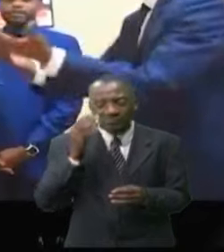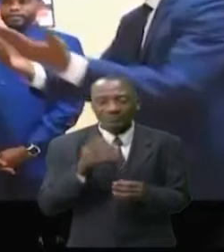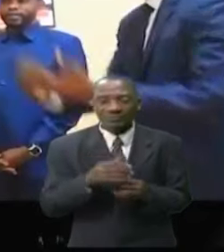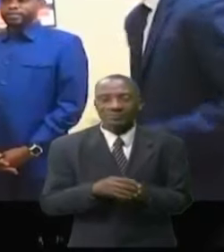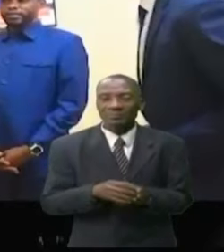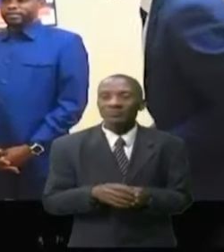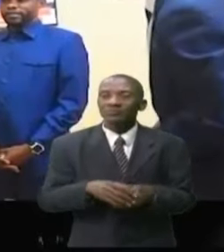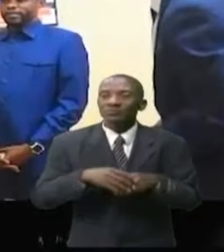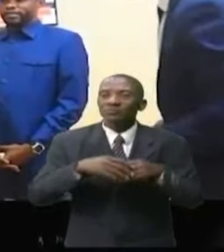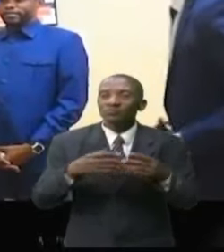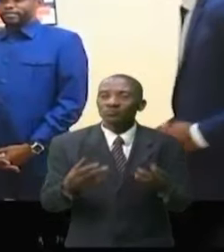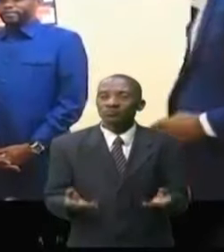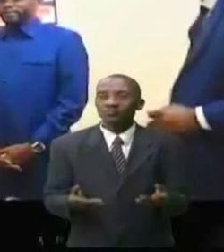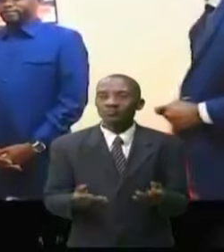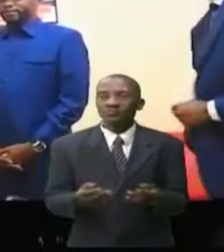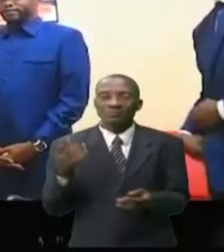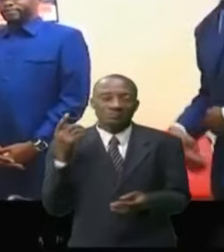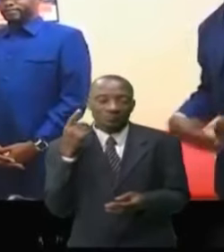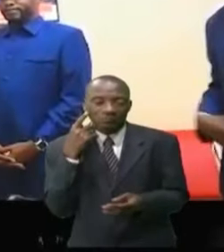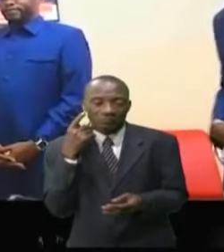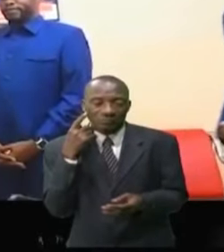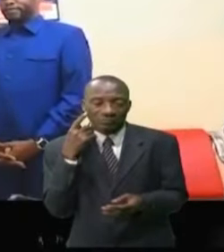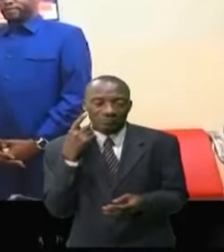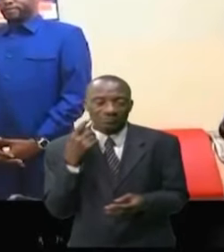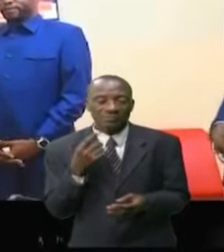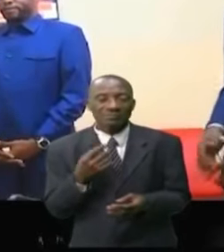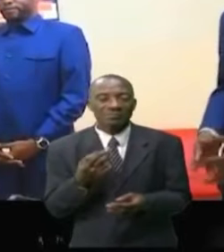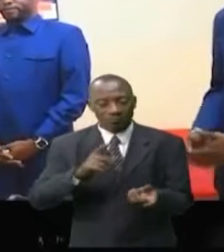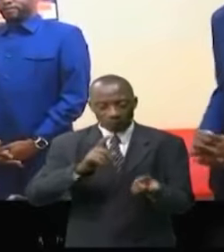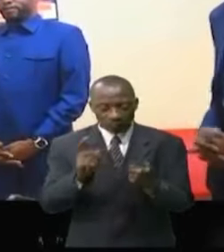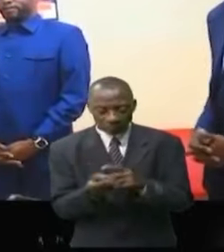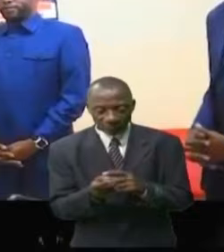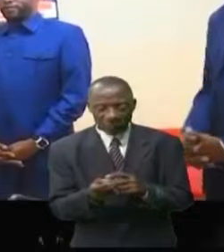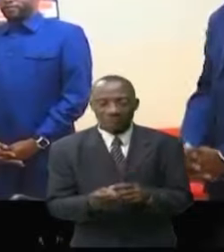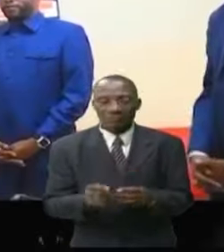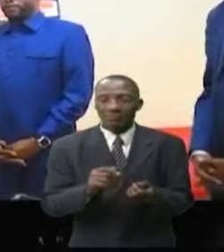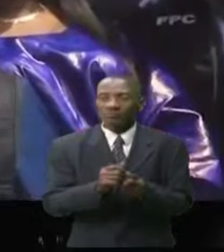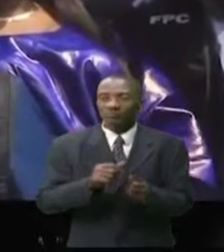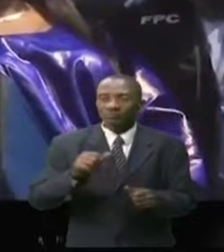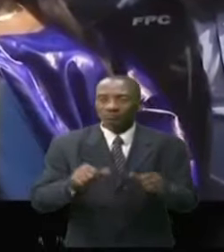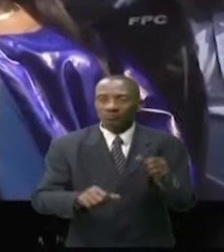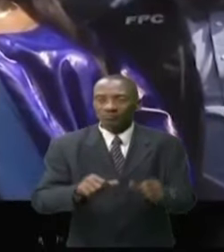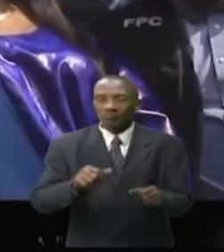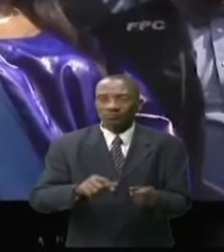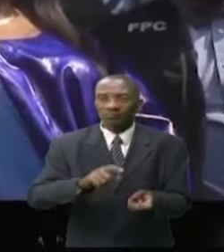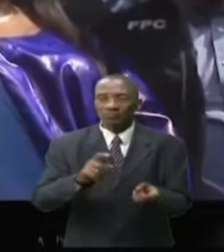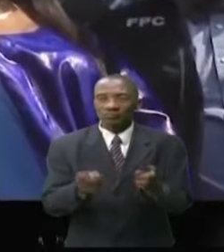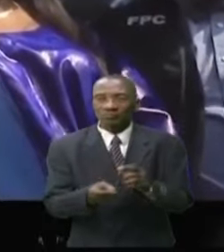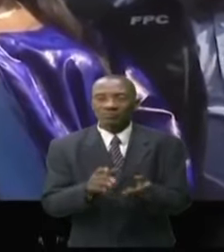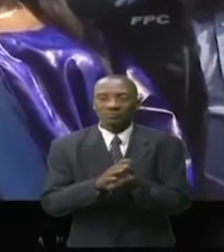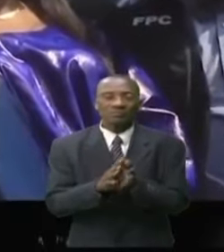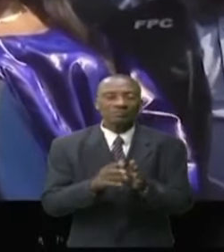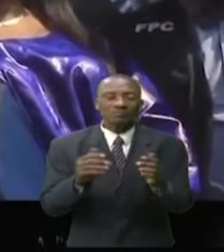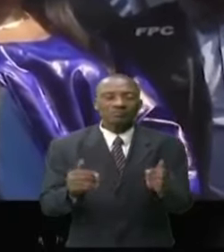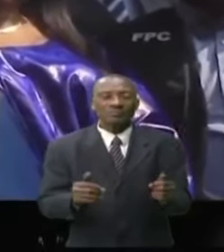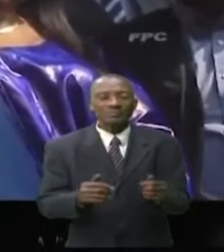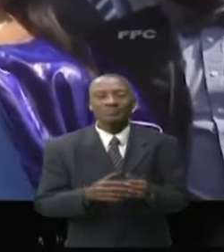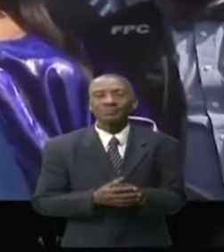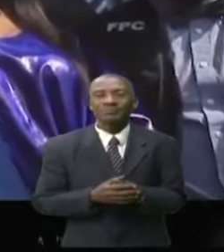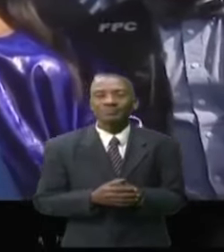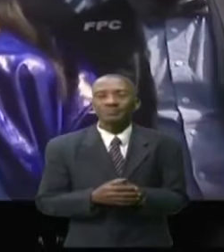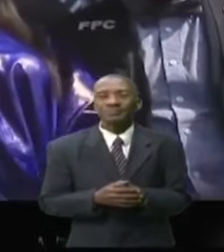promet de tout mettre en œuvre pour l'amélioration de leurs conditions de vieons vite com travail on sait